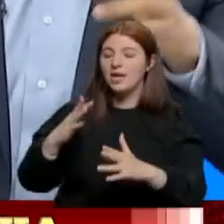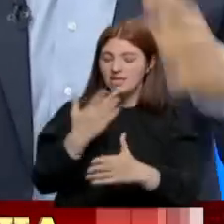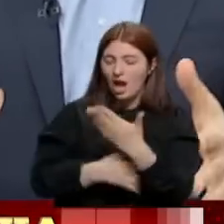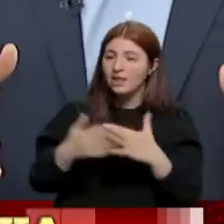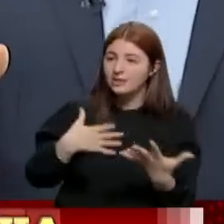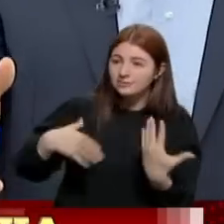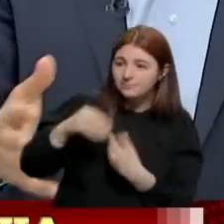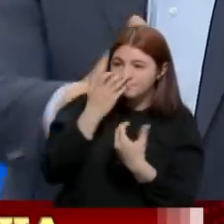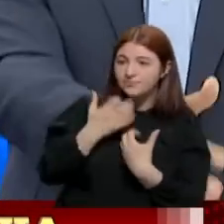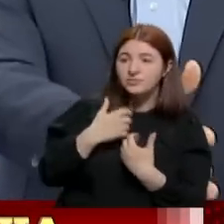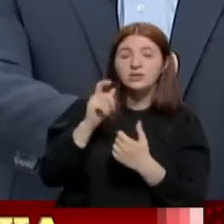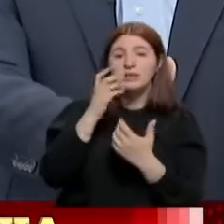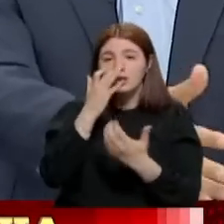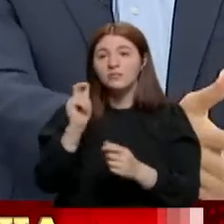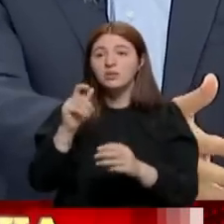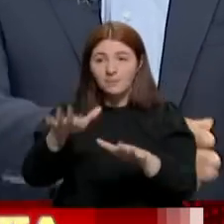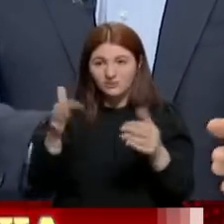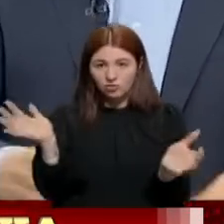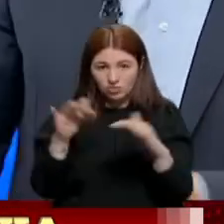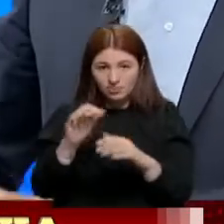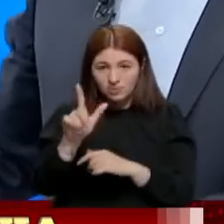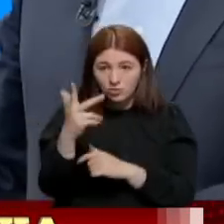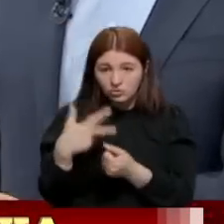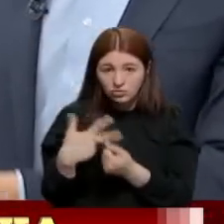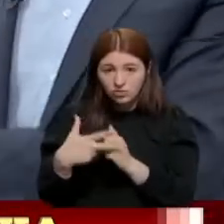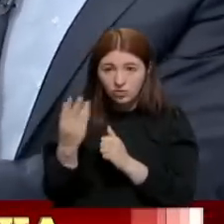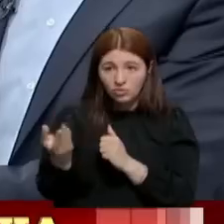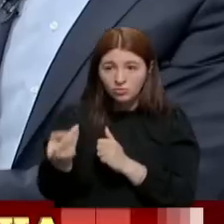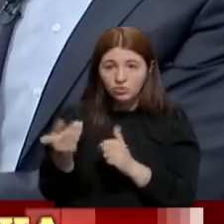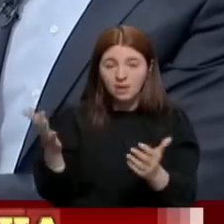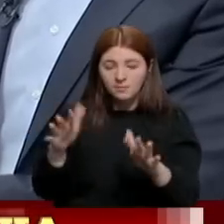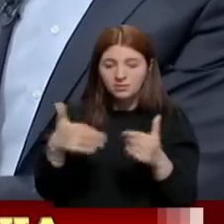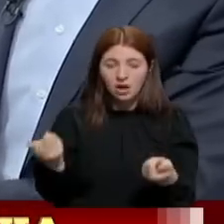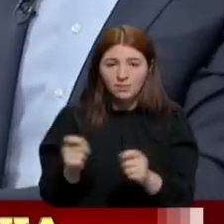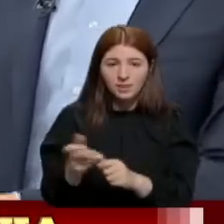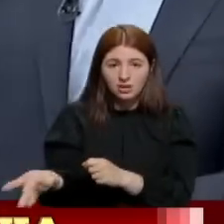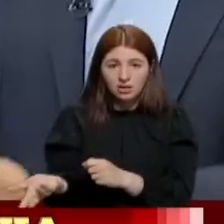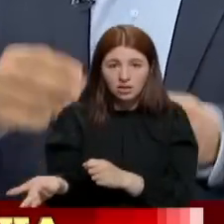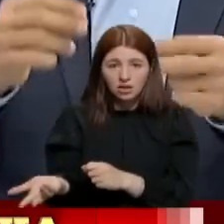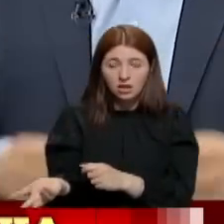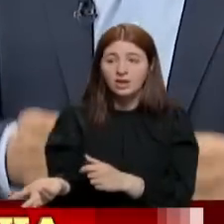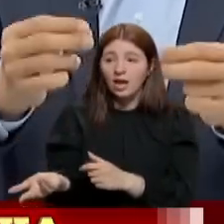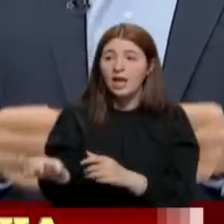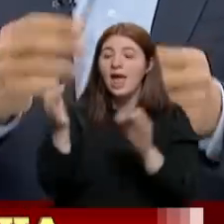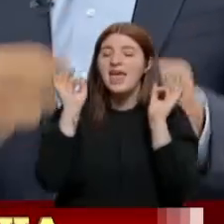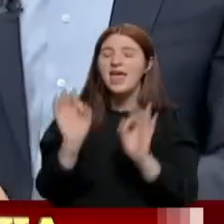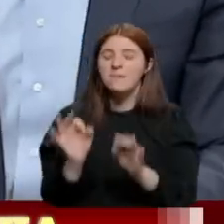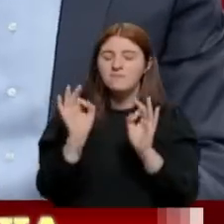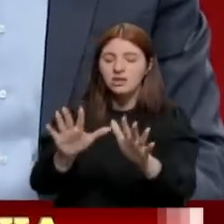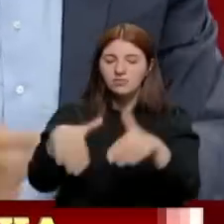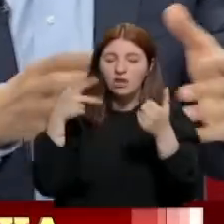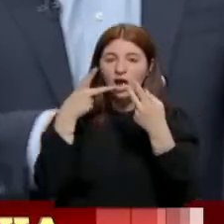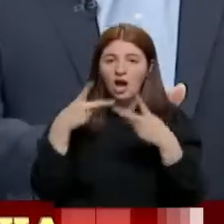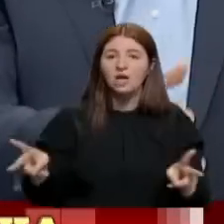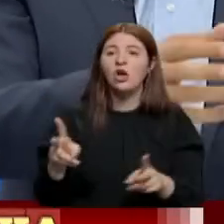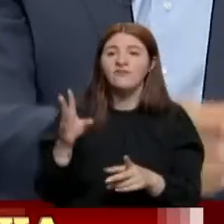yaralarını nasıl saracağız diye meclisi toplamalıydı, değil mi? Bakın üçüncü hafta oldu, bugün de meclisi kapatacaklar. Oysa derhal meclis toplanmalı